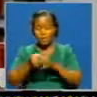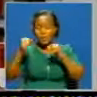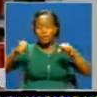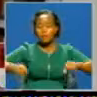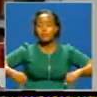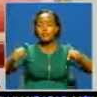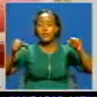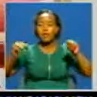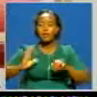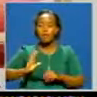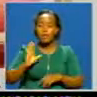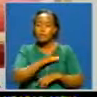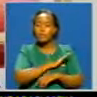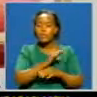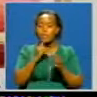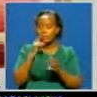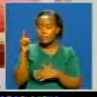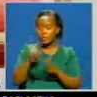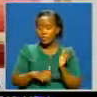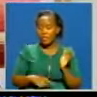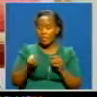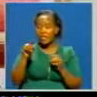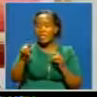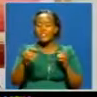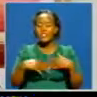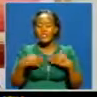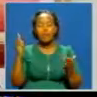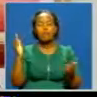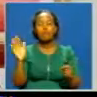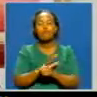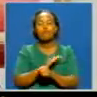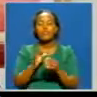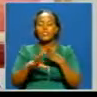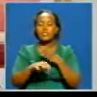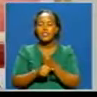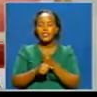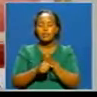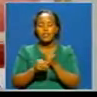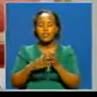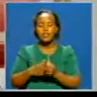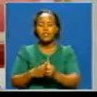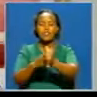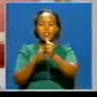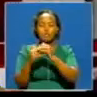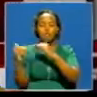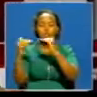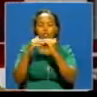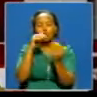maazimio hayo yanadhihirisha imani thabiti katika uongozi na usimamizi wa kampuni hiyo.